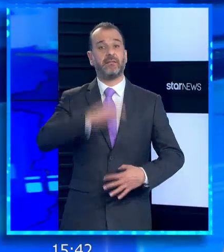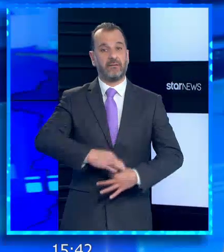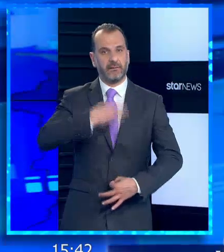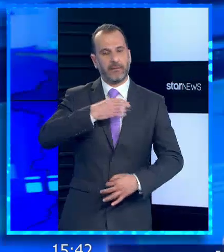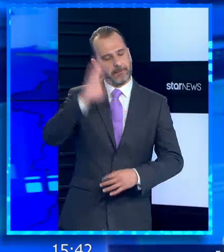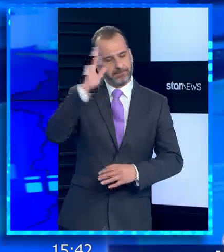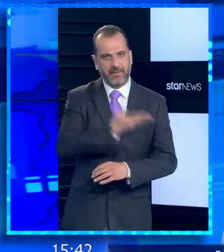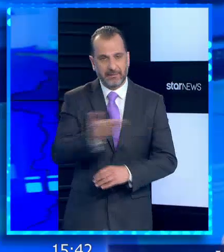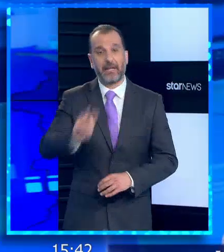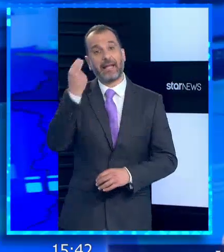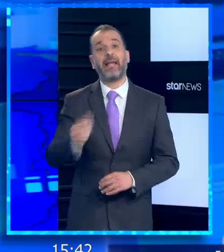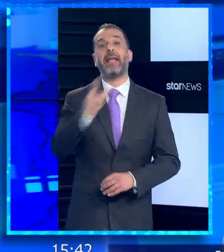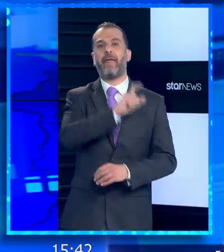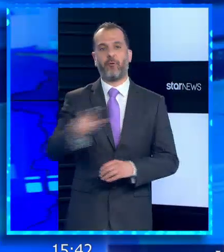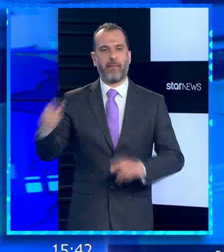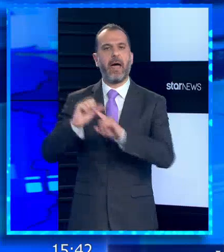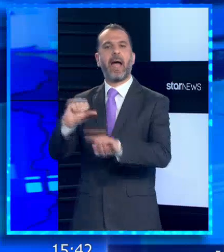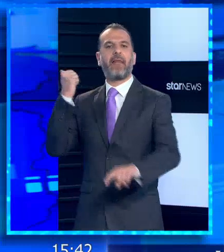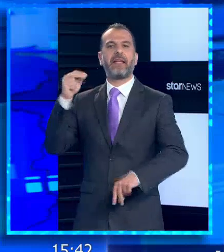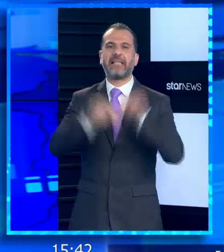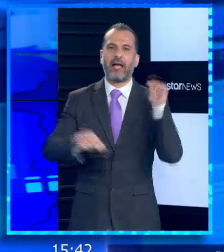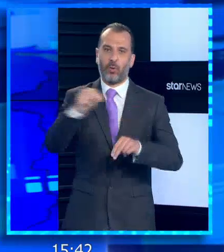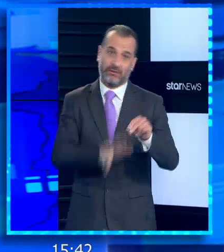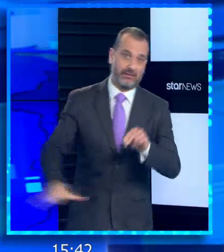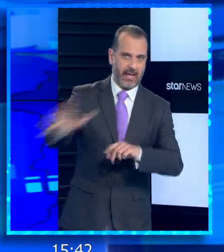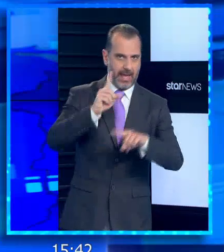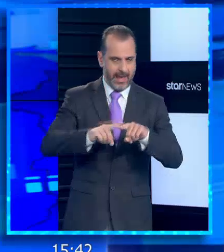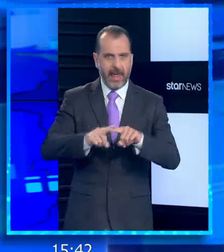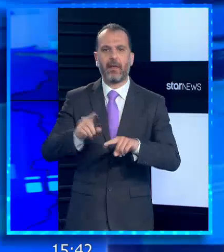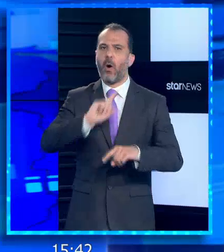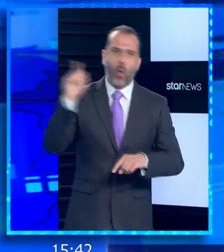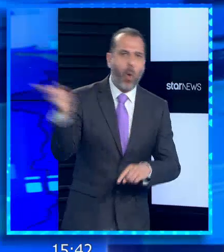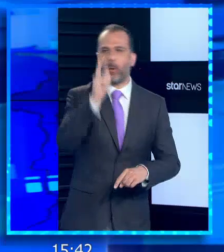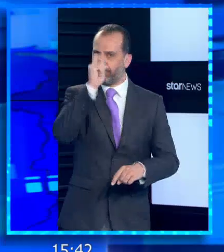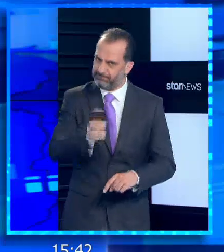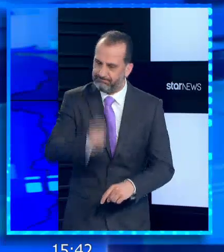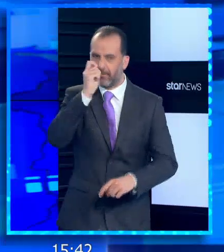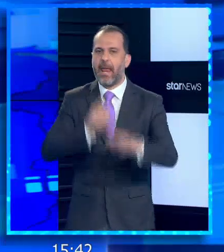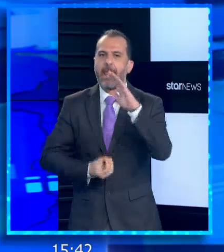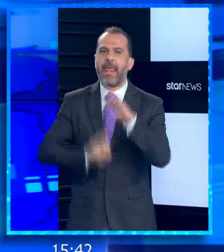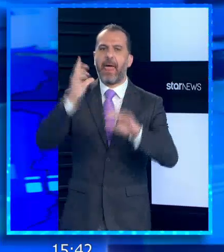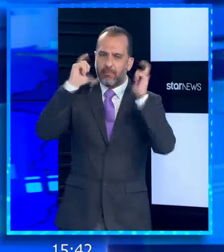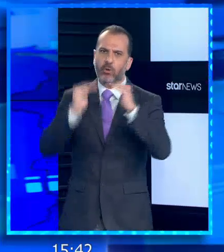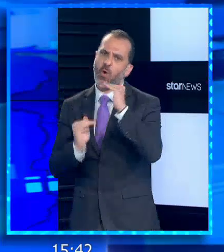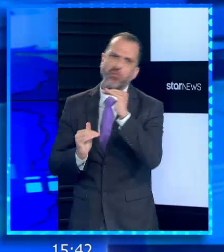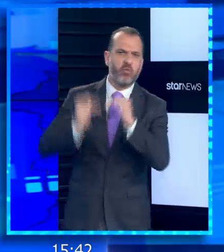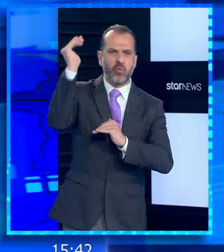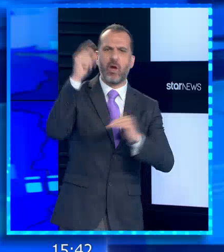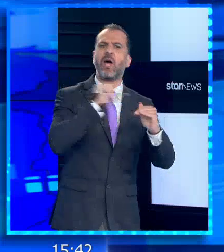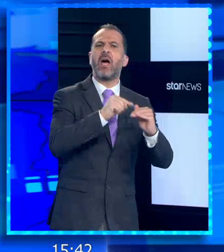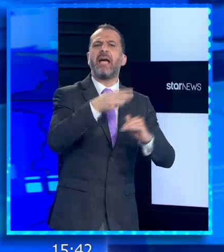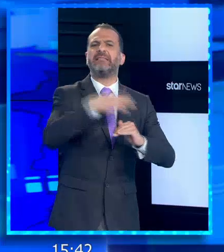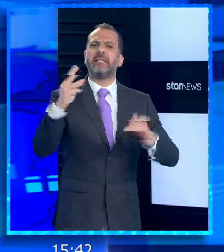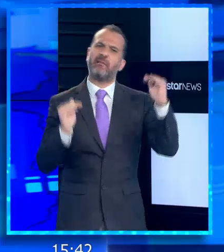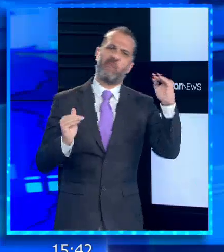Καλό μεσημέρι, κυρίες και κύριοι. Μετά την ομολογουμένως σαρωτική νίκη της Νέας Δημοκρατίας στις εκλογές και την μεγάλη ήττα του ΣΥΡΙΖΑ, η χώρα οδεύει